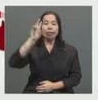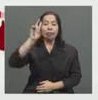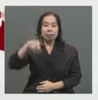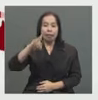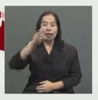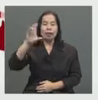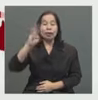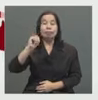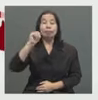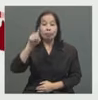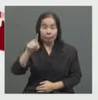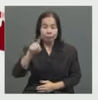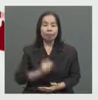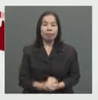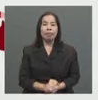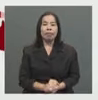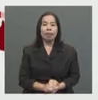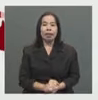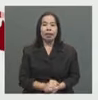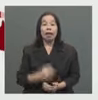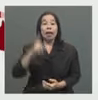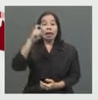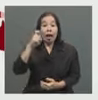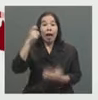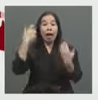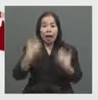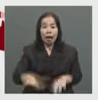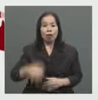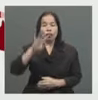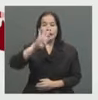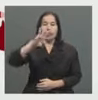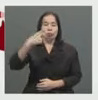177,141 นะครับแล้วก็เสียชีวิตไป